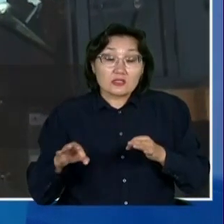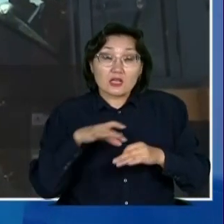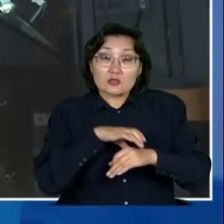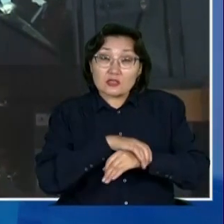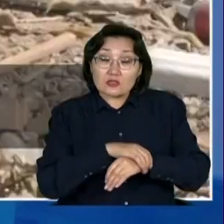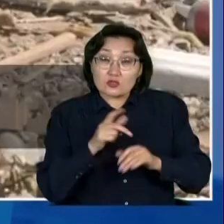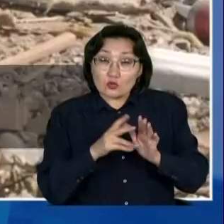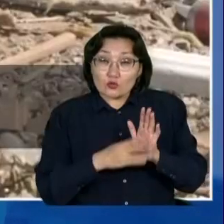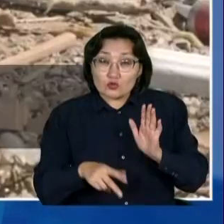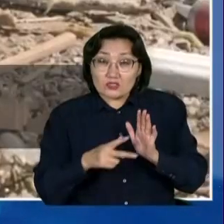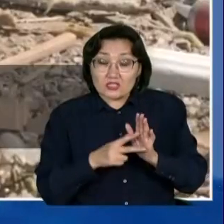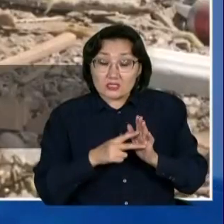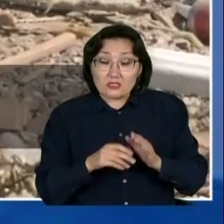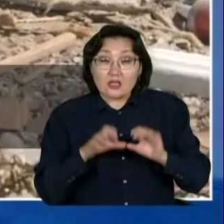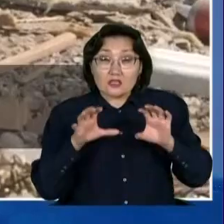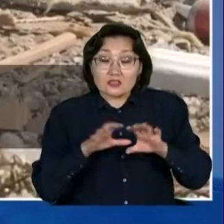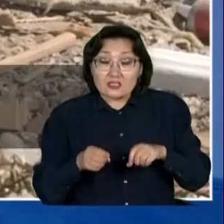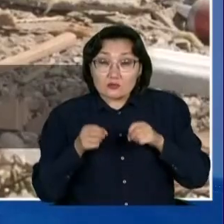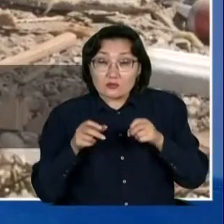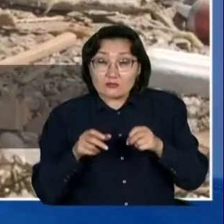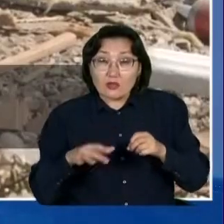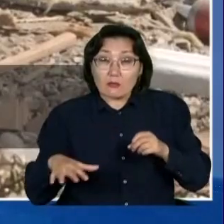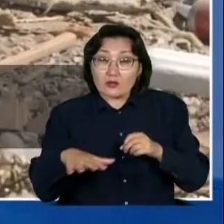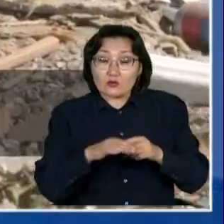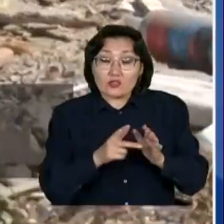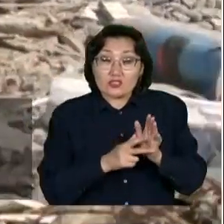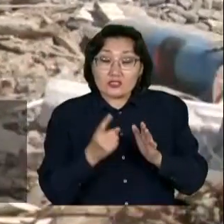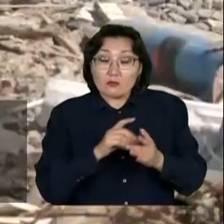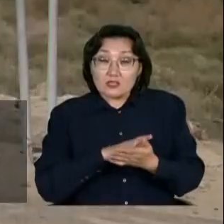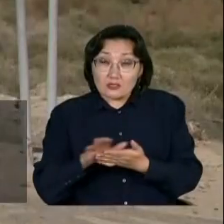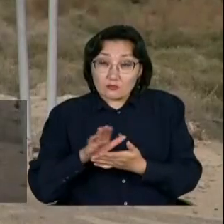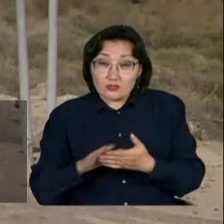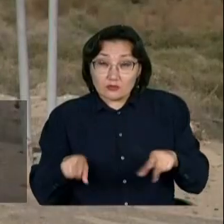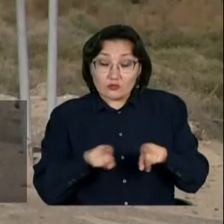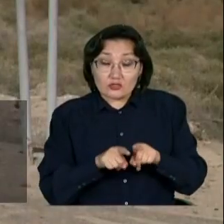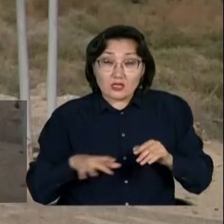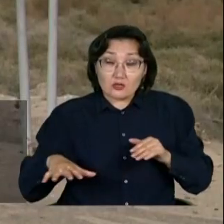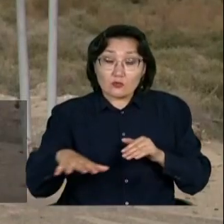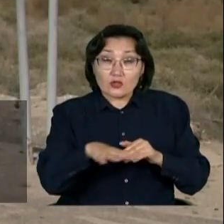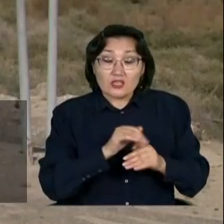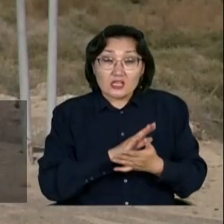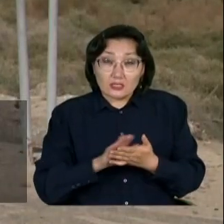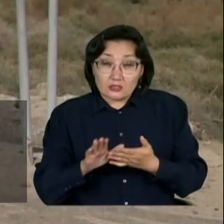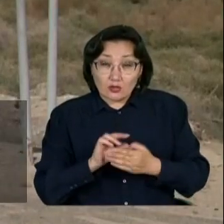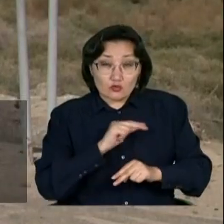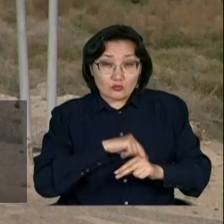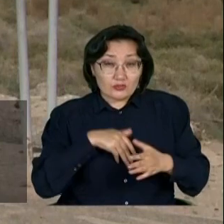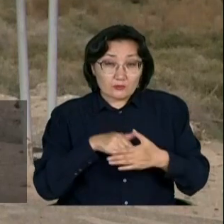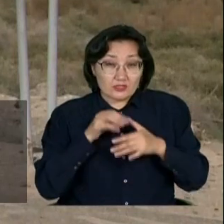анықталған 98 заңсыз полигонның 81-і жойылыпты. Қазір өңірде мұндай алаңдармен күрес белсенді жүріп жатыр.